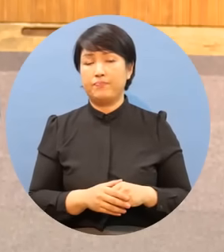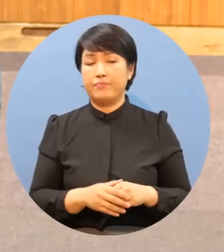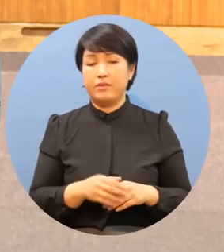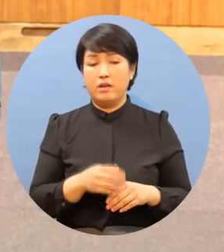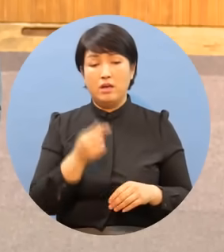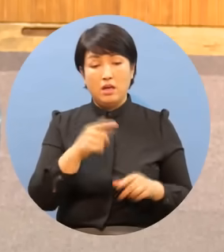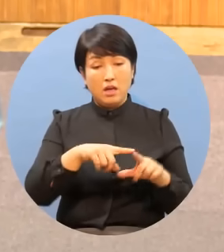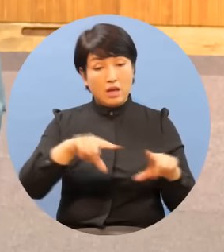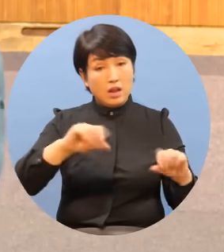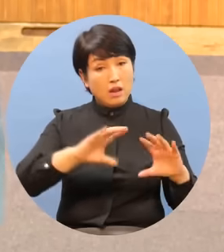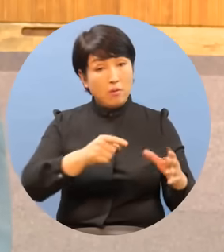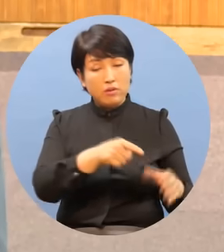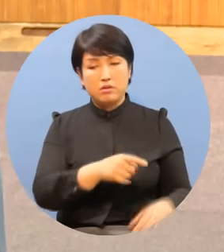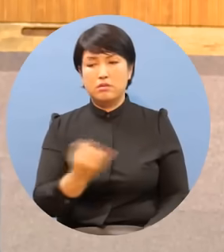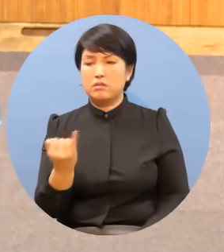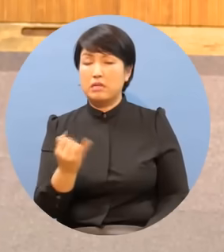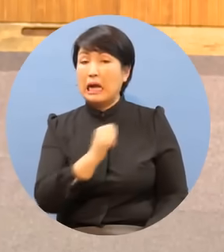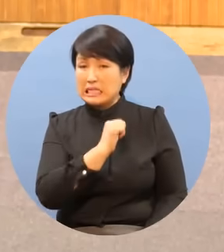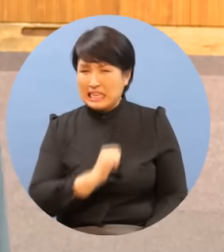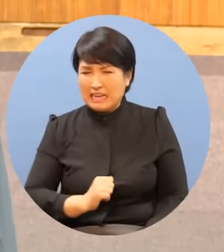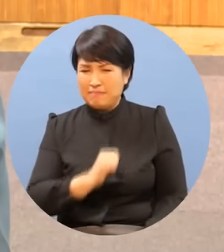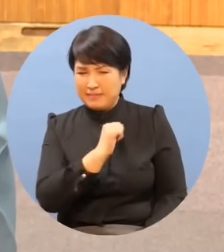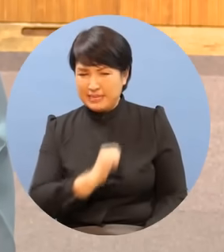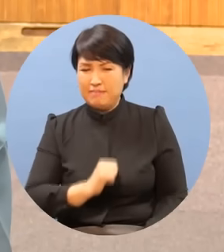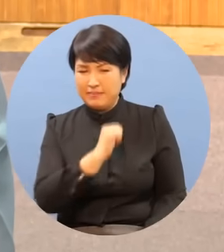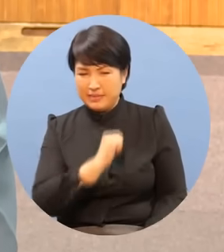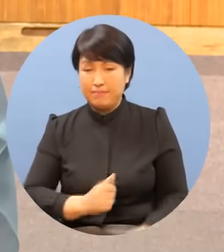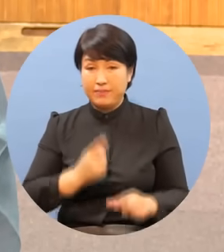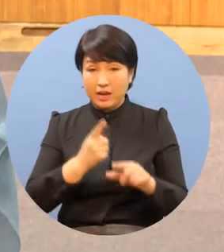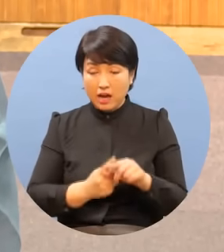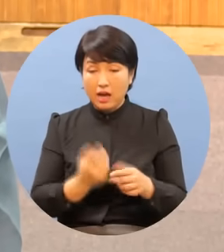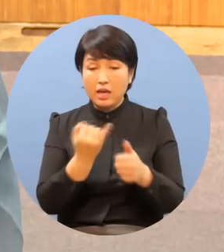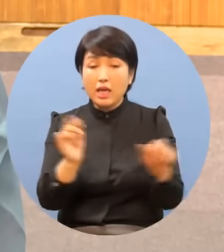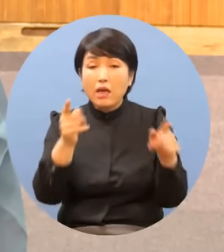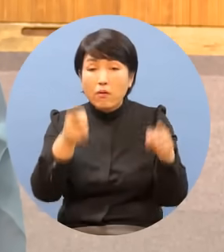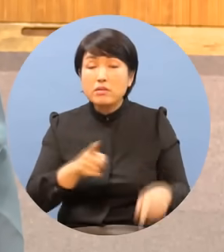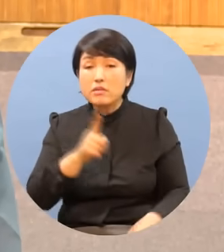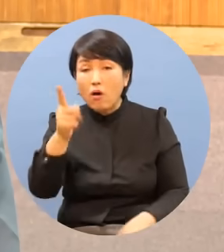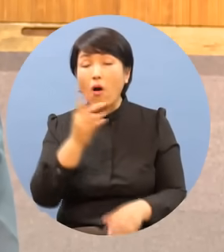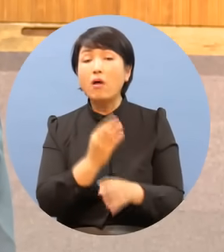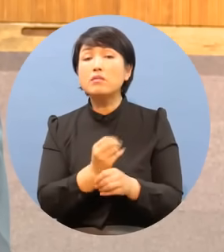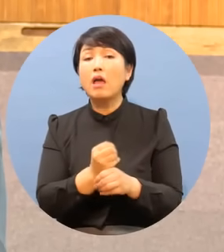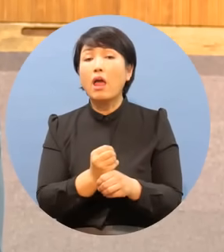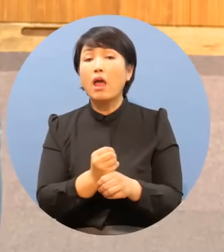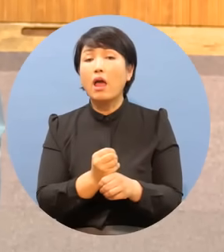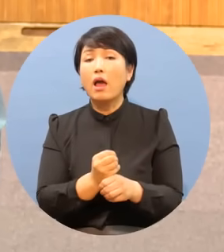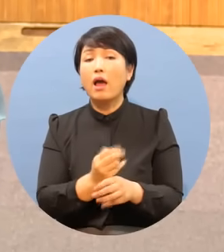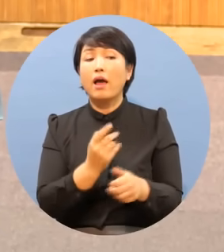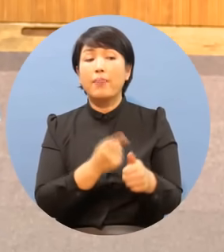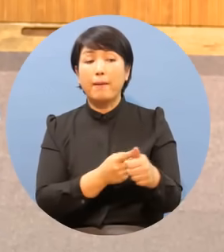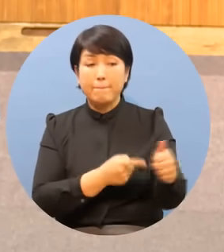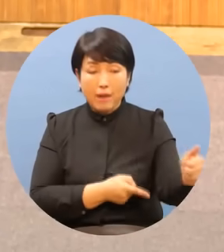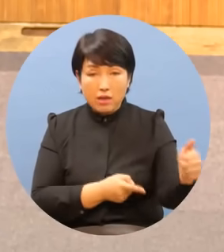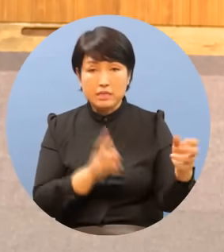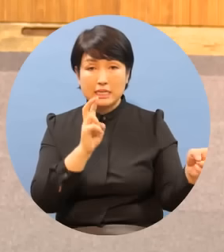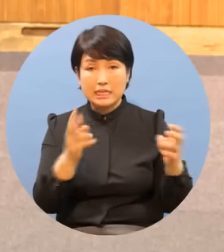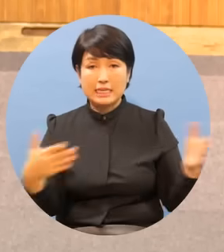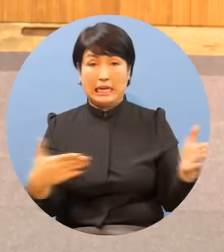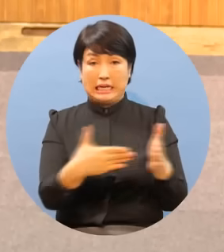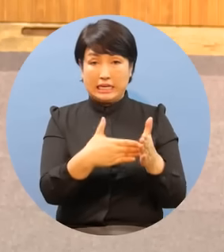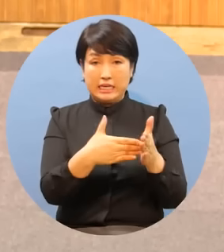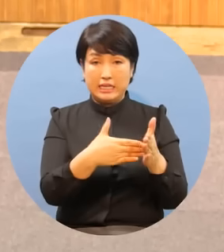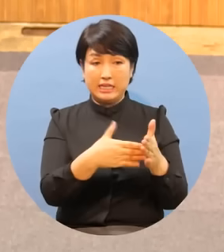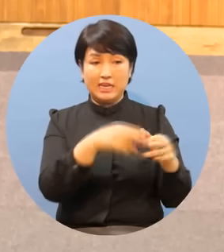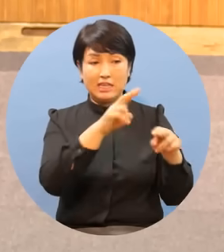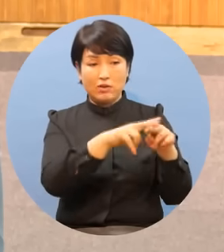일본에는 여성들이 참다가 언제 이혼 신청을 하는지 알아요? 남편이 퇴직금 받는